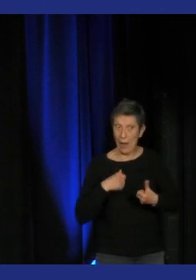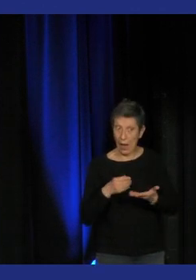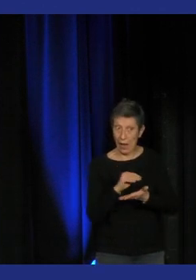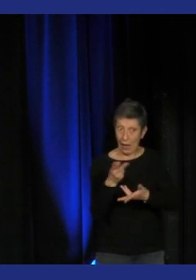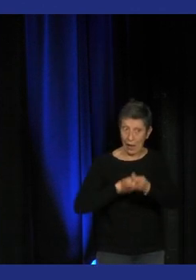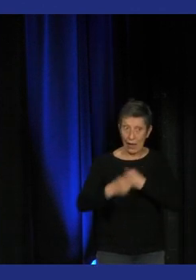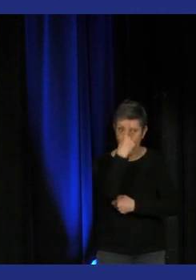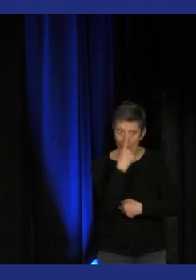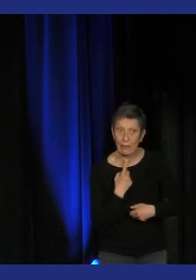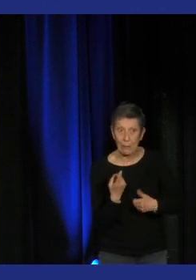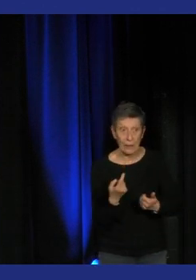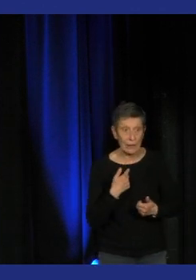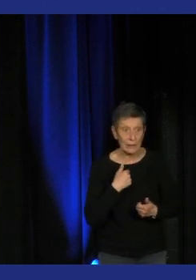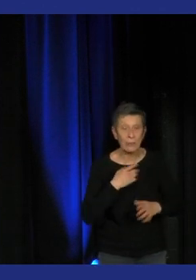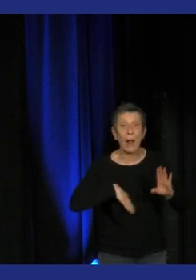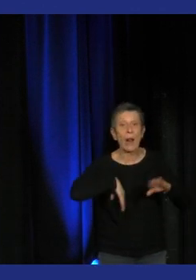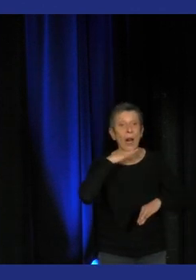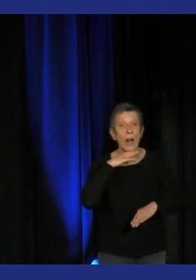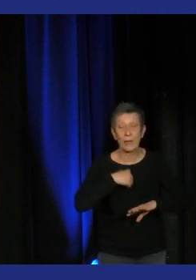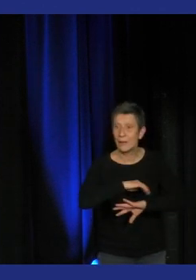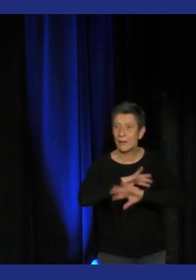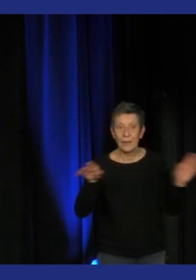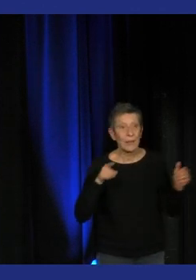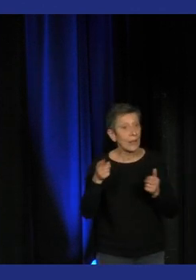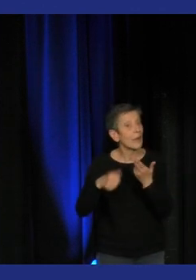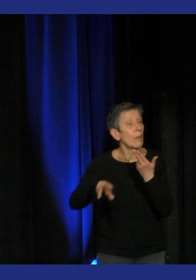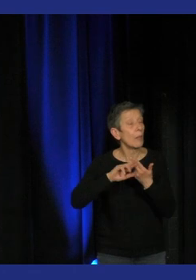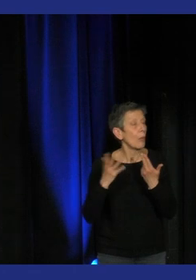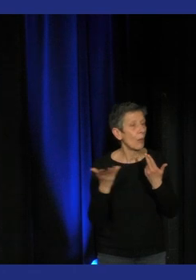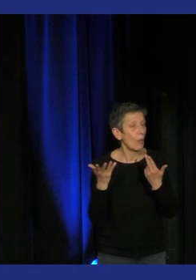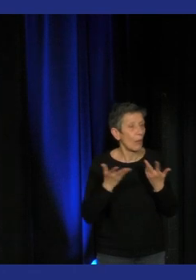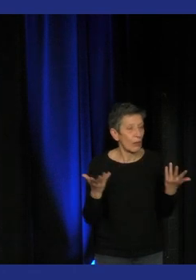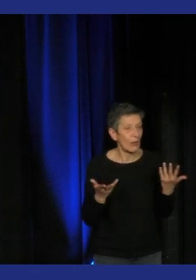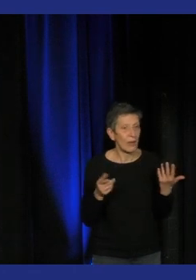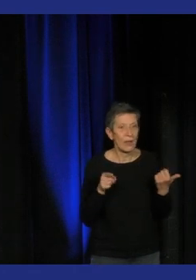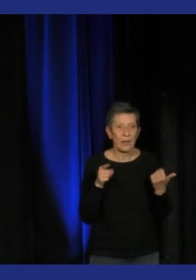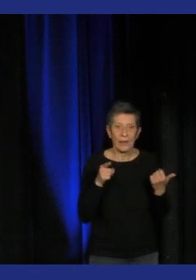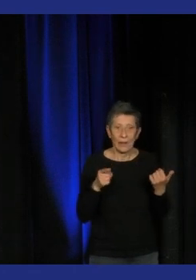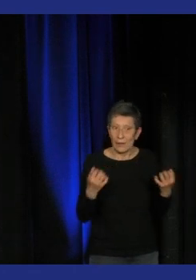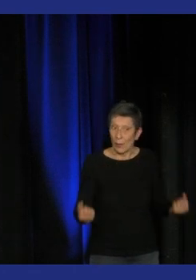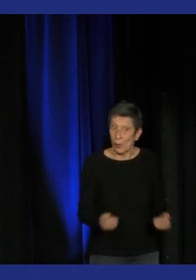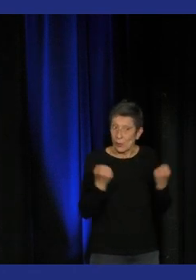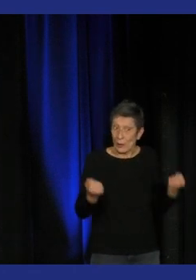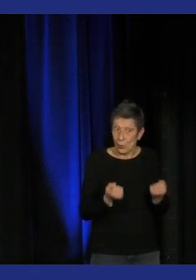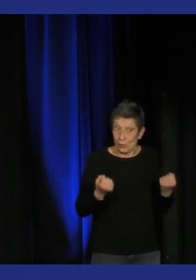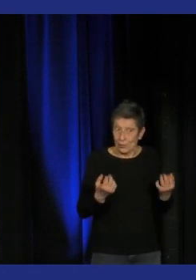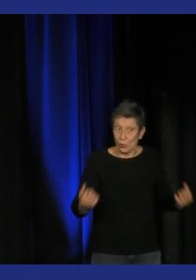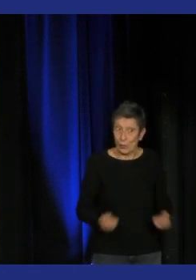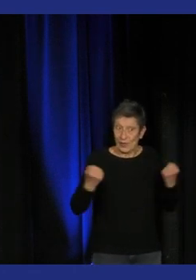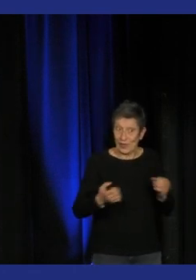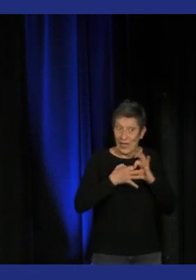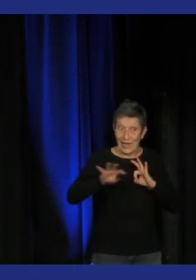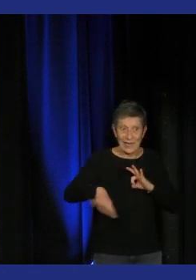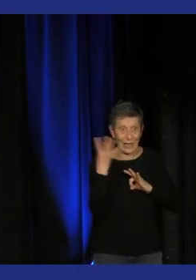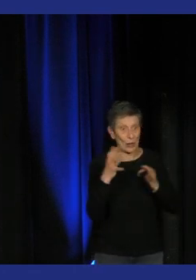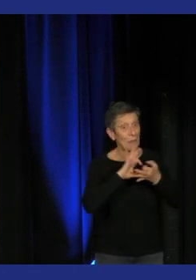RATP tellement j'en pouvais plus et avoir reçu pour ça les réponses, le prospectus de la ligne 14 où il y avait cette